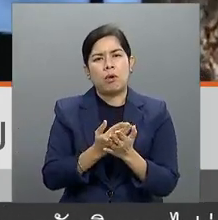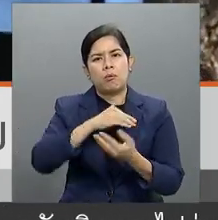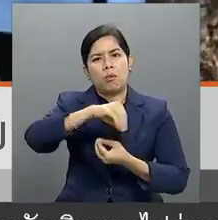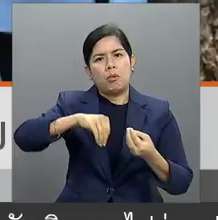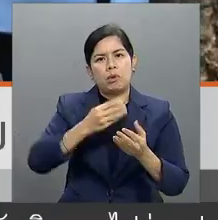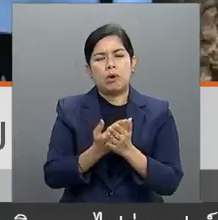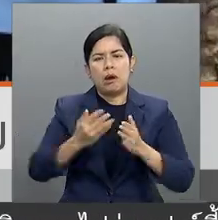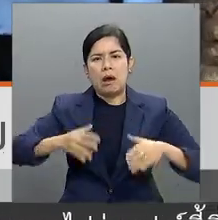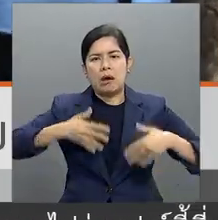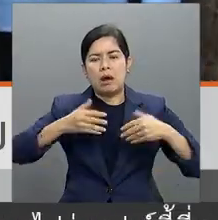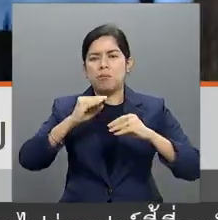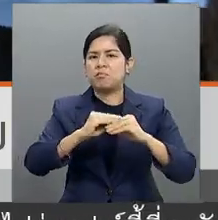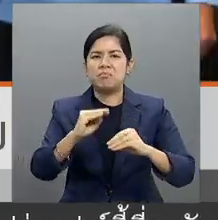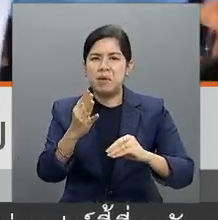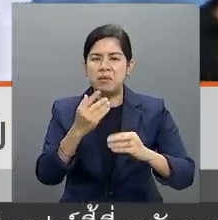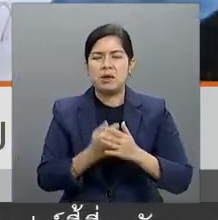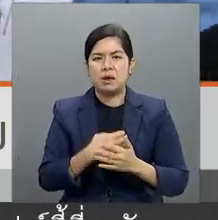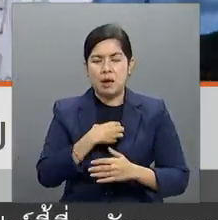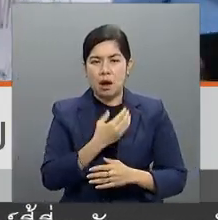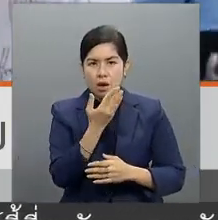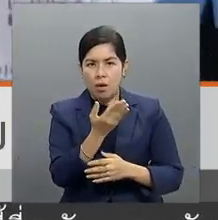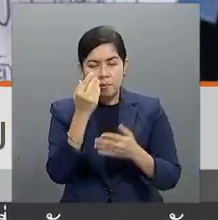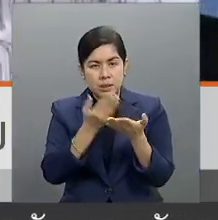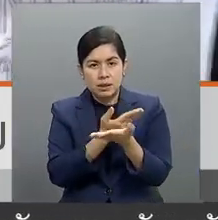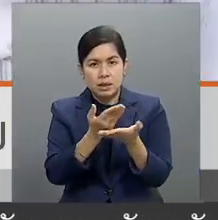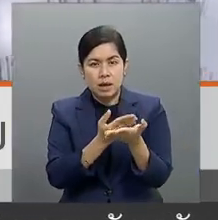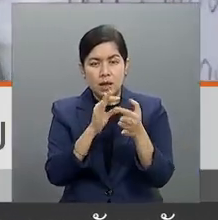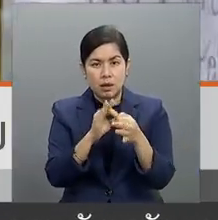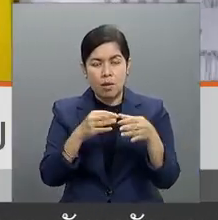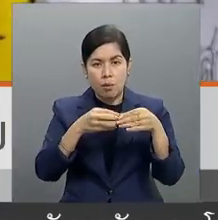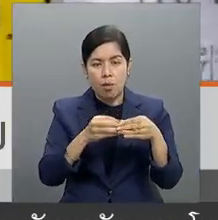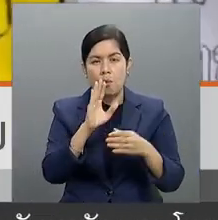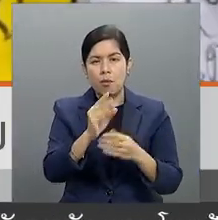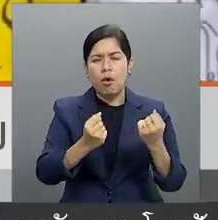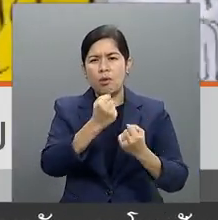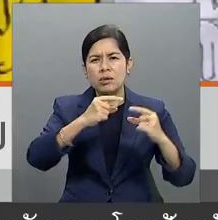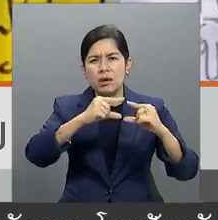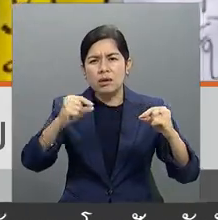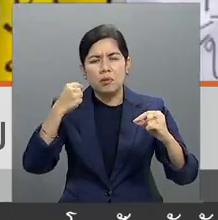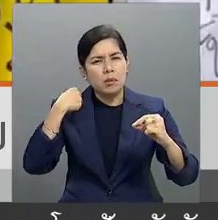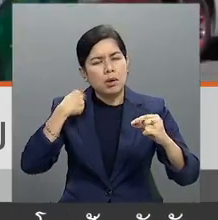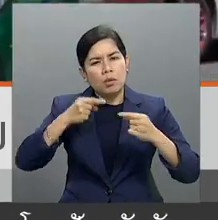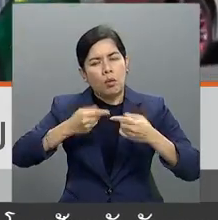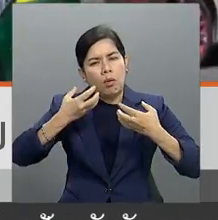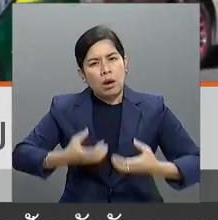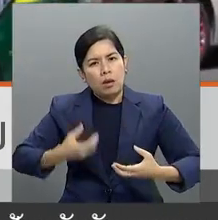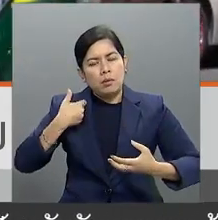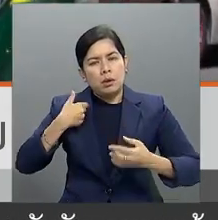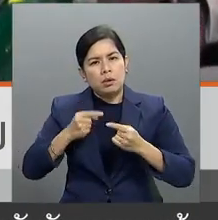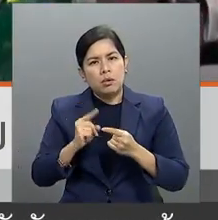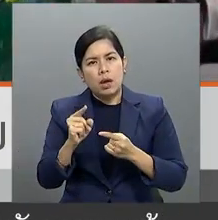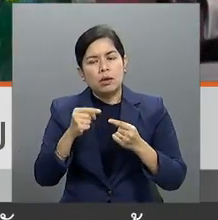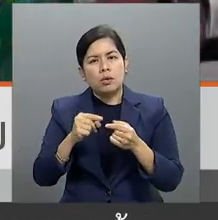ถึงเรียกร้องให้ทบทวนต้นทุนค่าใช้จ่ายของผู้ประกอบการแท็กซี่ที่ต้องแบกรับที่สูงขึ้นนะคะอย่างเช่นค่าก๊าซ